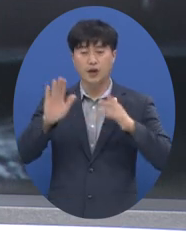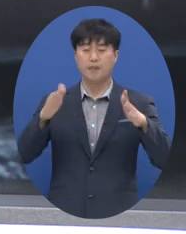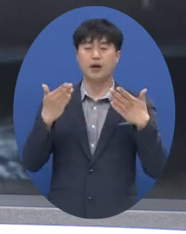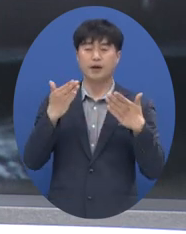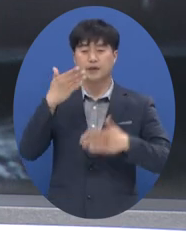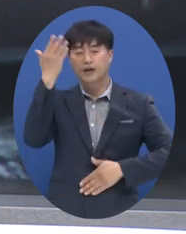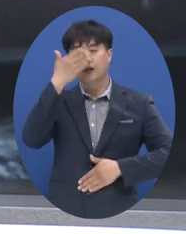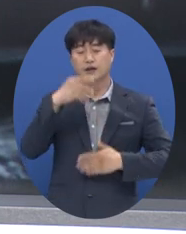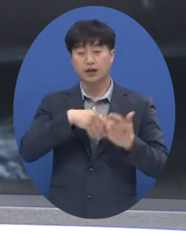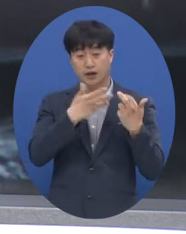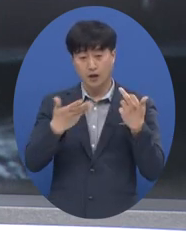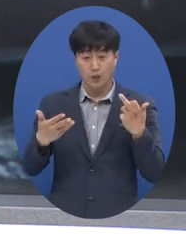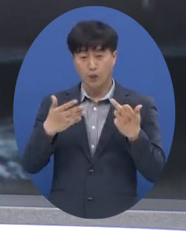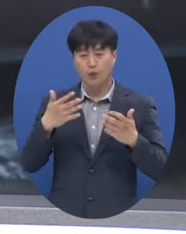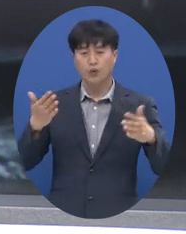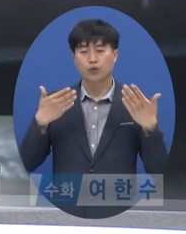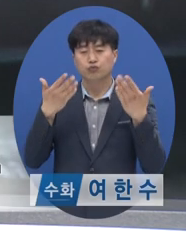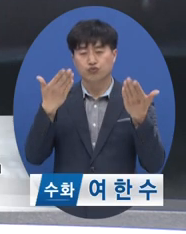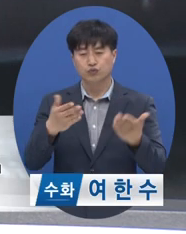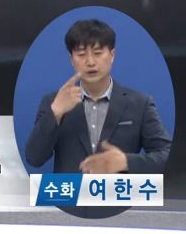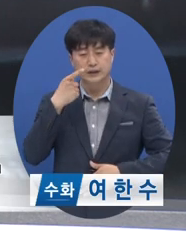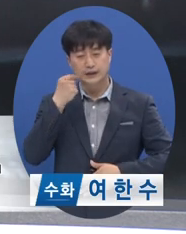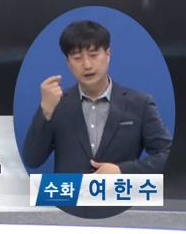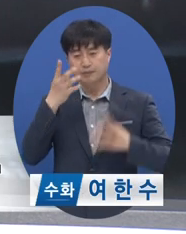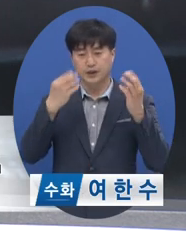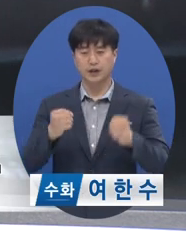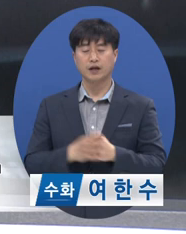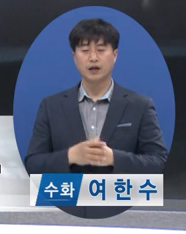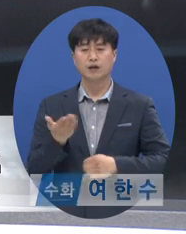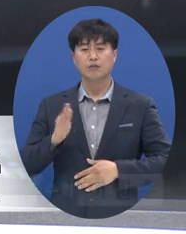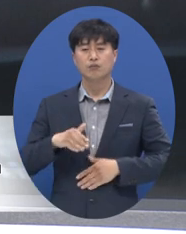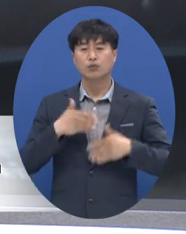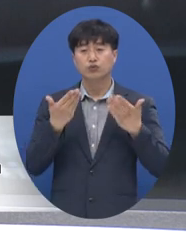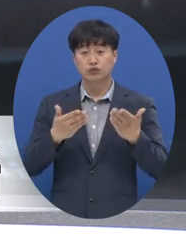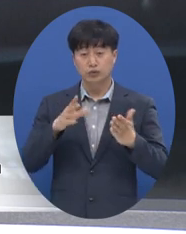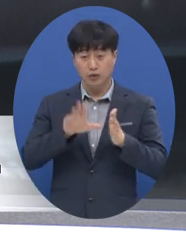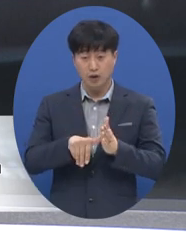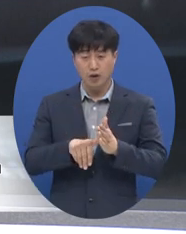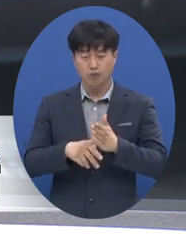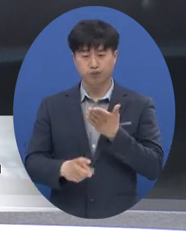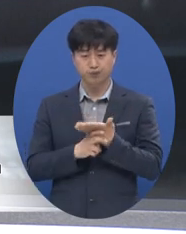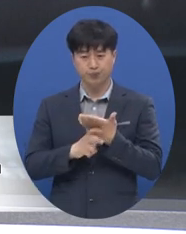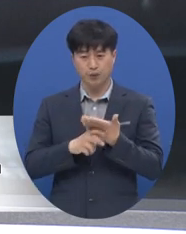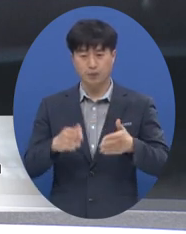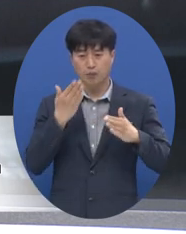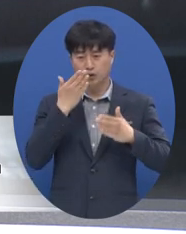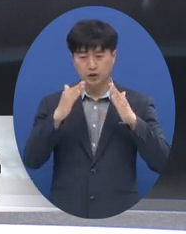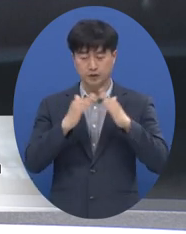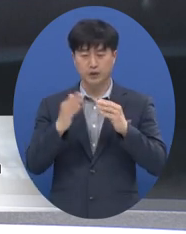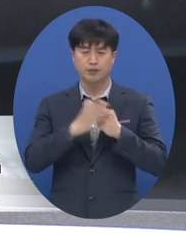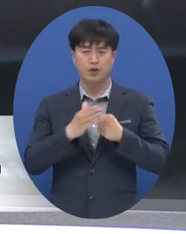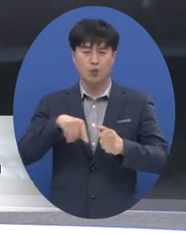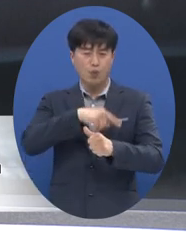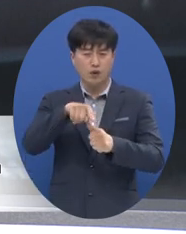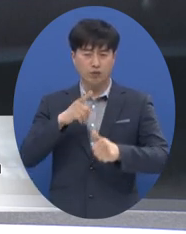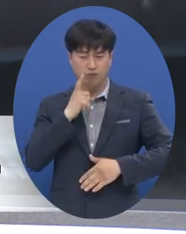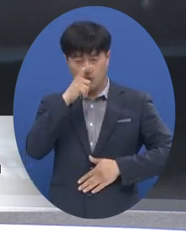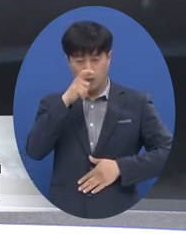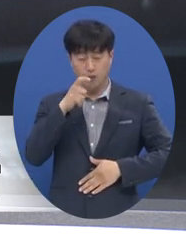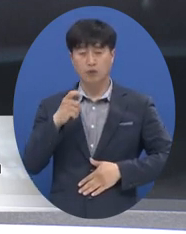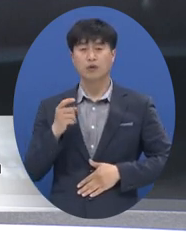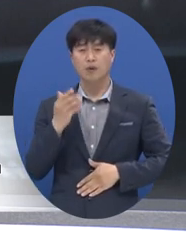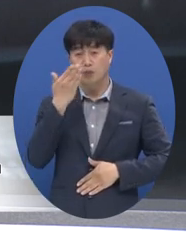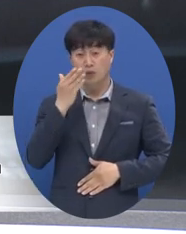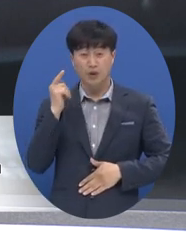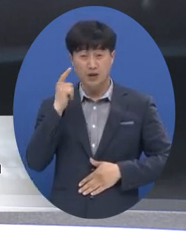시원한 바람에 물 맑은 계곡은 여름철 피서지로 인기죠. 그런데 휴가철마다 불법으로 차려지는 식당 때문에 환경 오염은